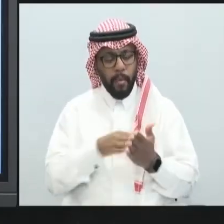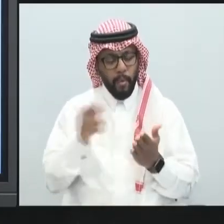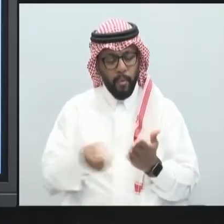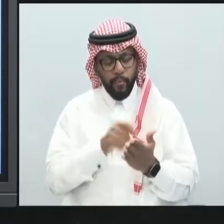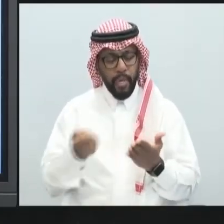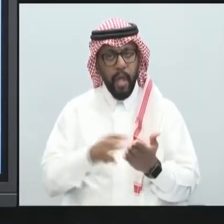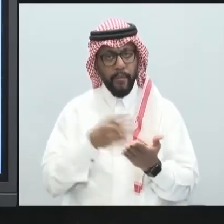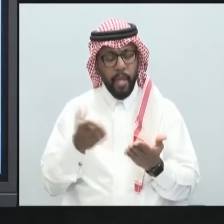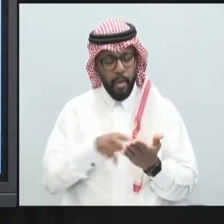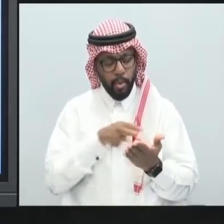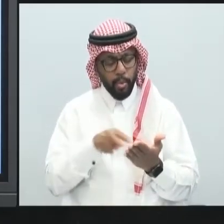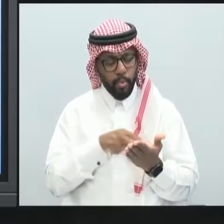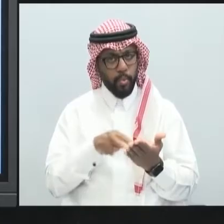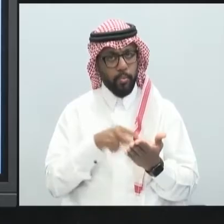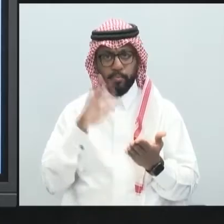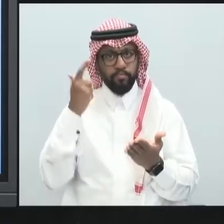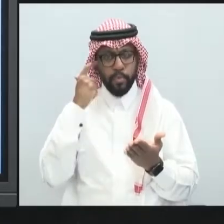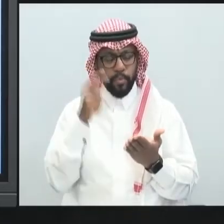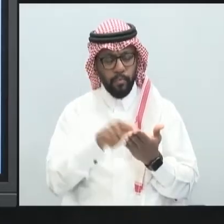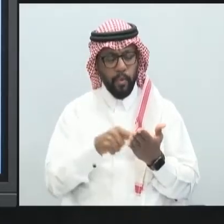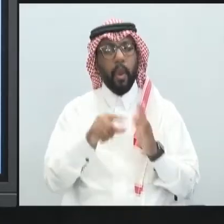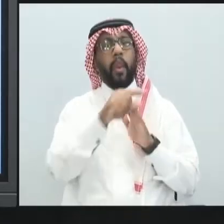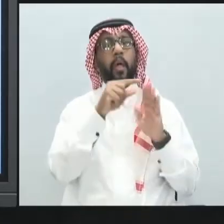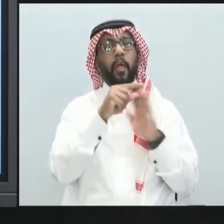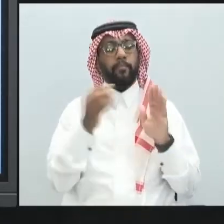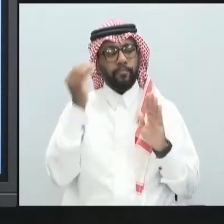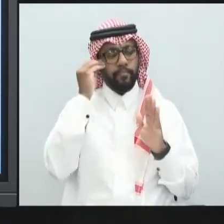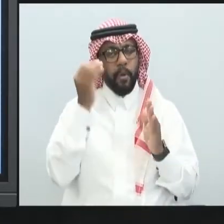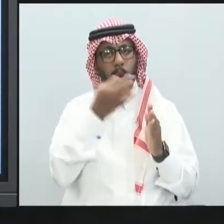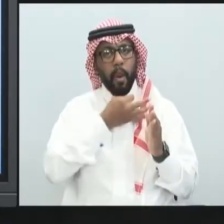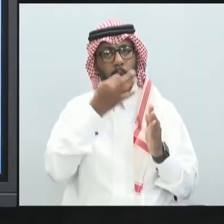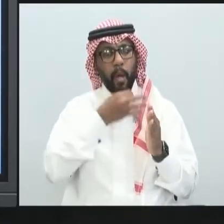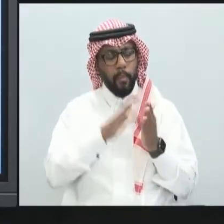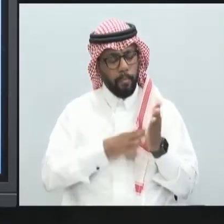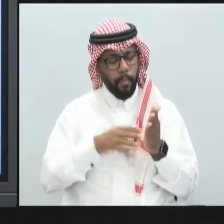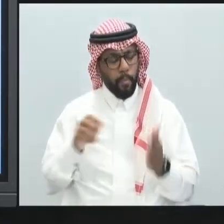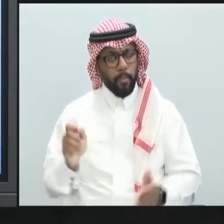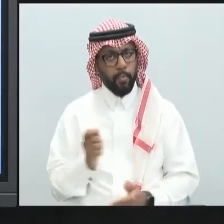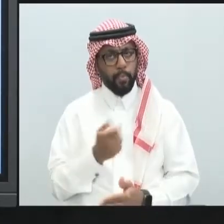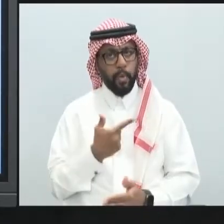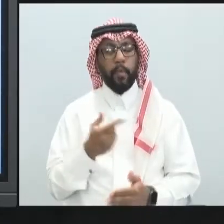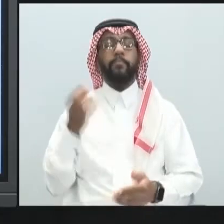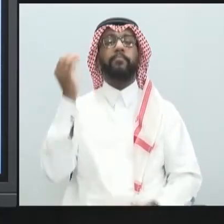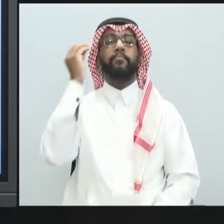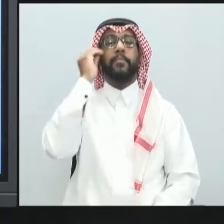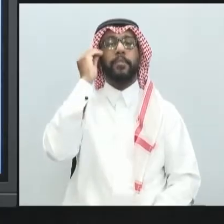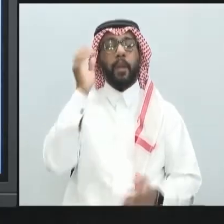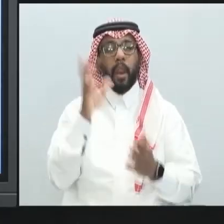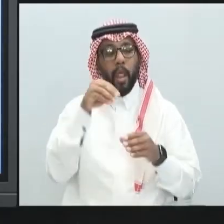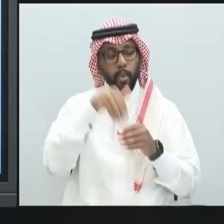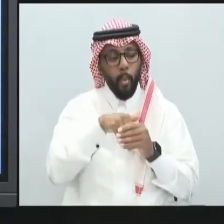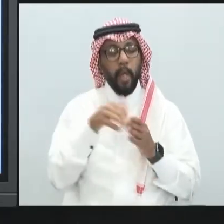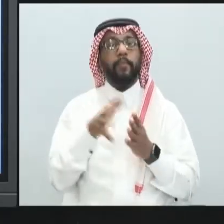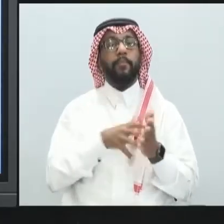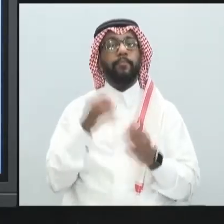واستطلع اهم افكاره الرئيسيه اقراه قراءه سريعه اتعرف على ما في داخله